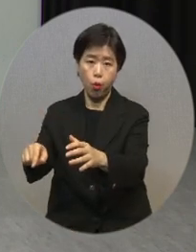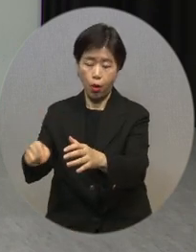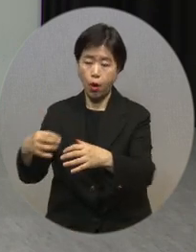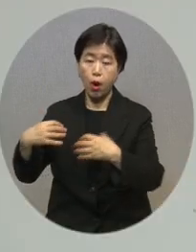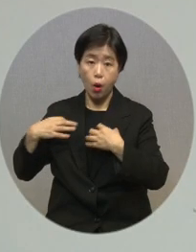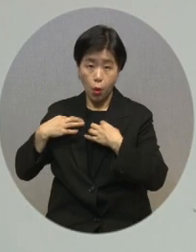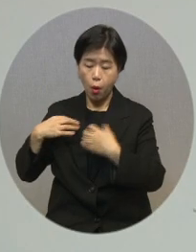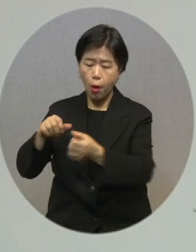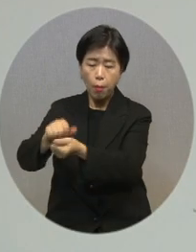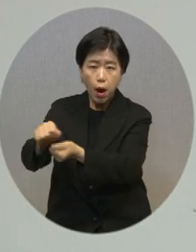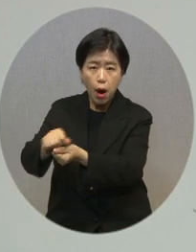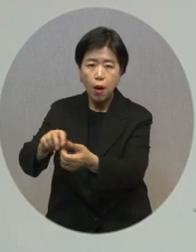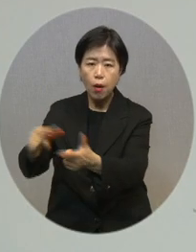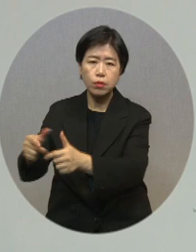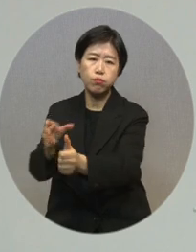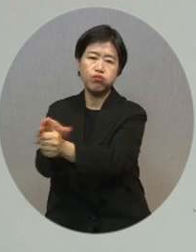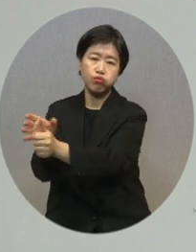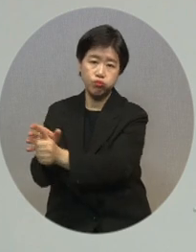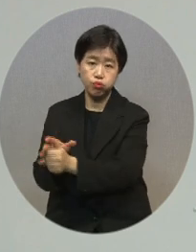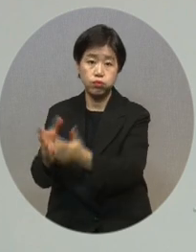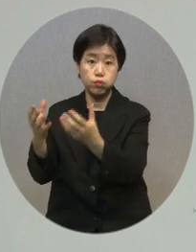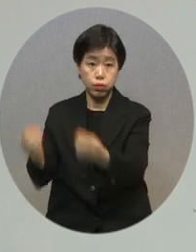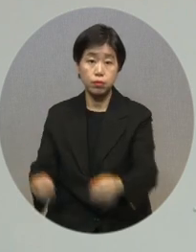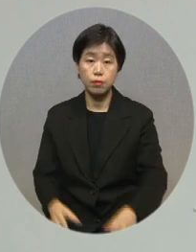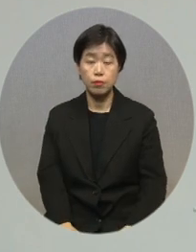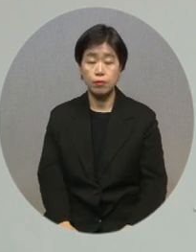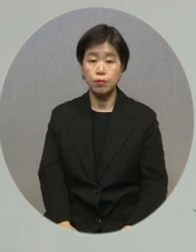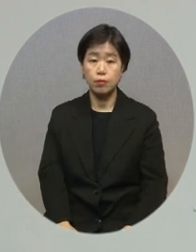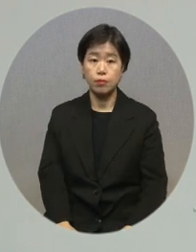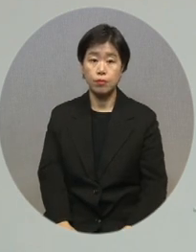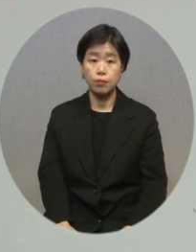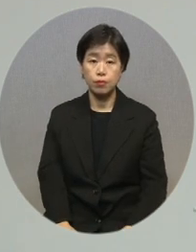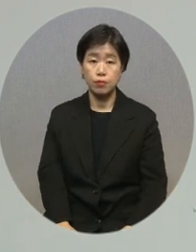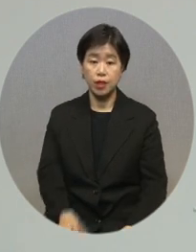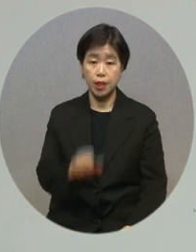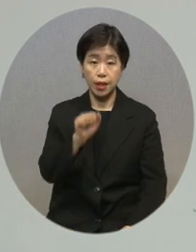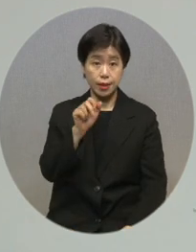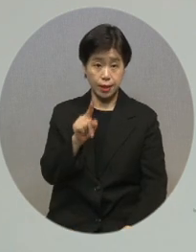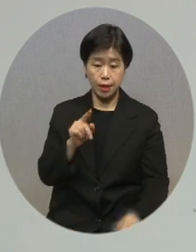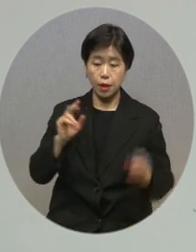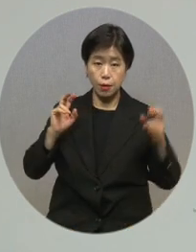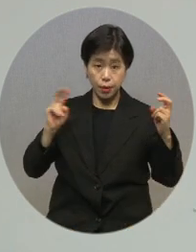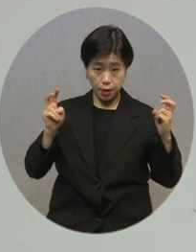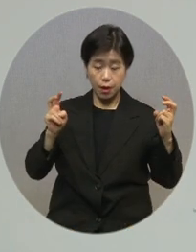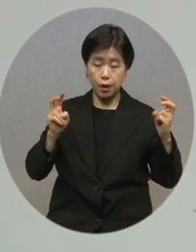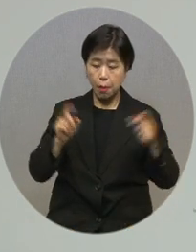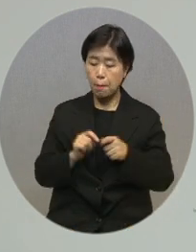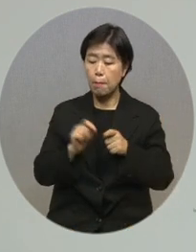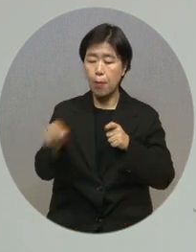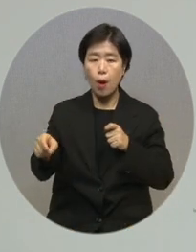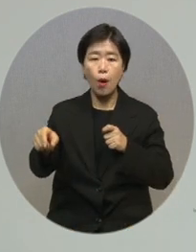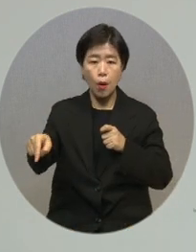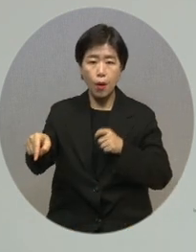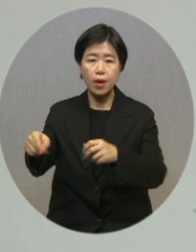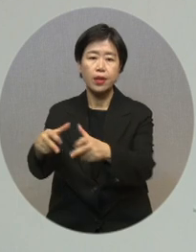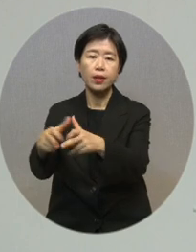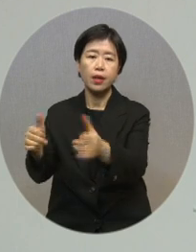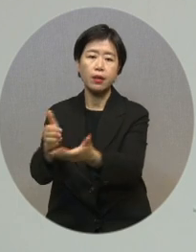하고 있더라고요. 거기 장애인 근로자들을 그러니까 어떻게 보면은 그 지원하는 그 장애인 그 지원 그 그러니까